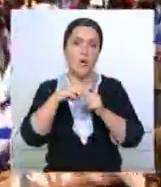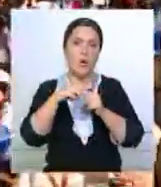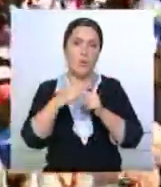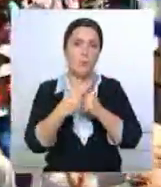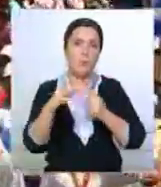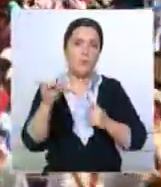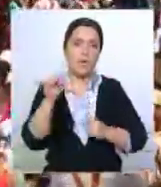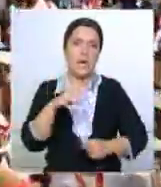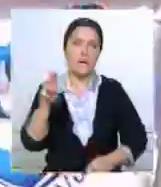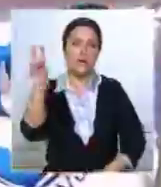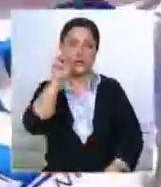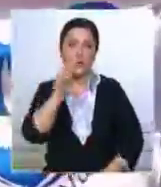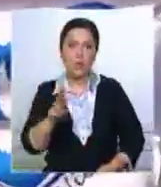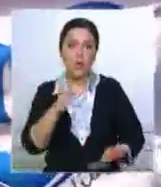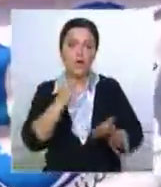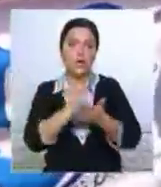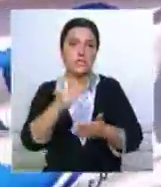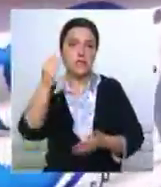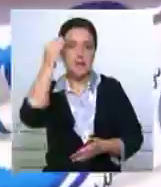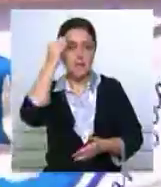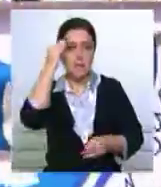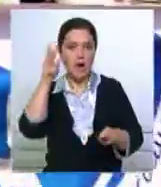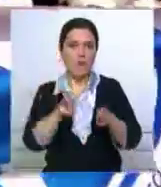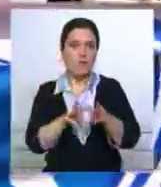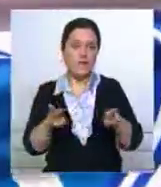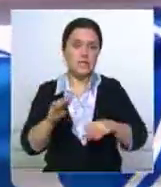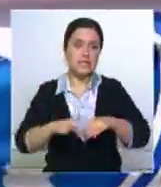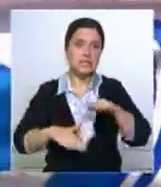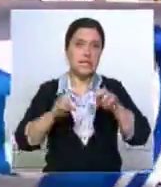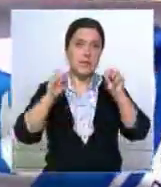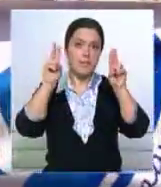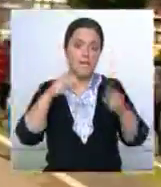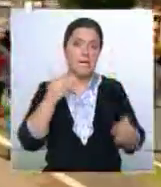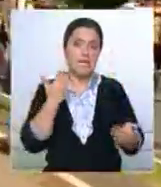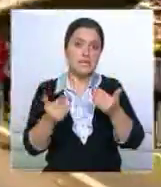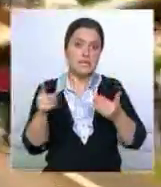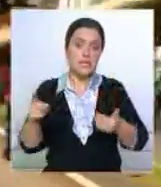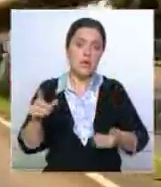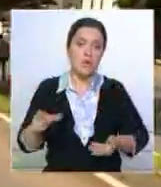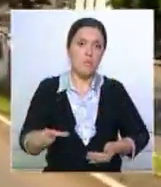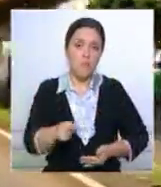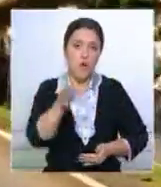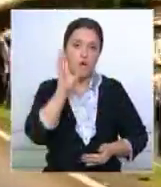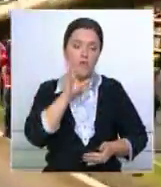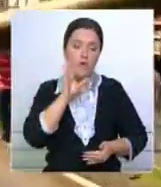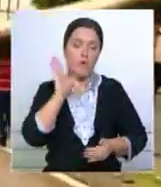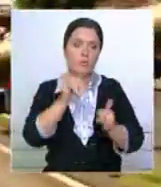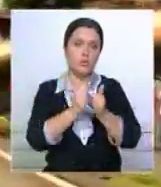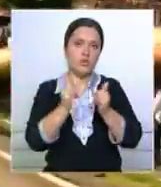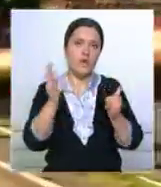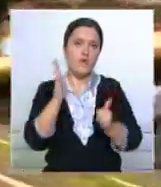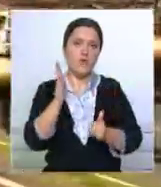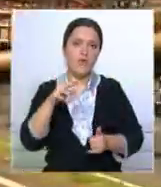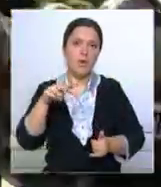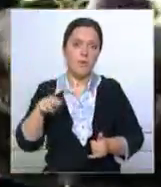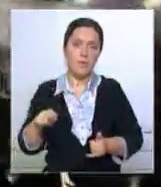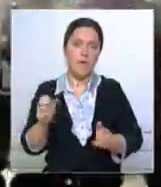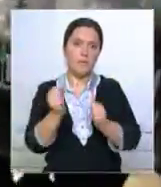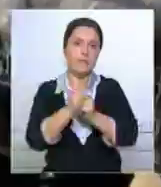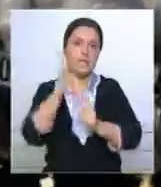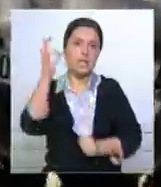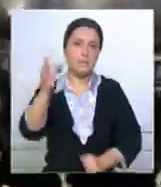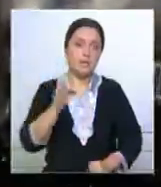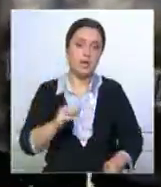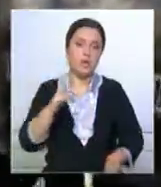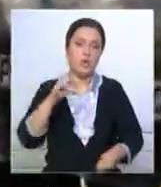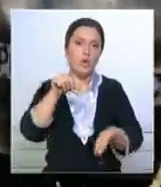долларов. По мнению властей и экспертов, успешное завершение проекта может повысить ВВП страны не менее чем на